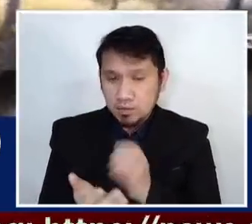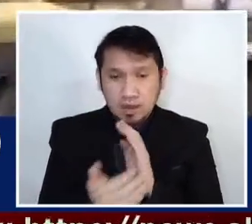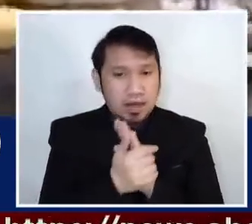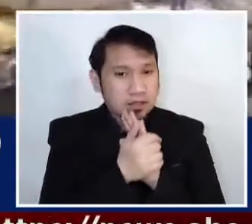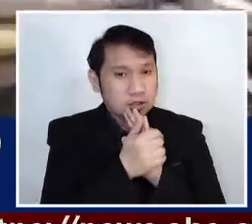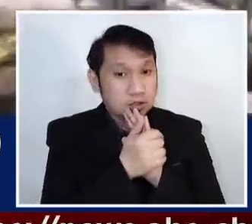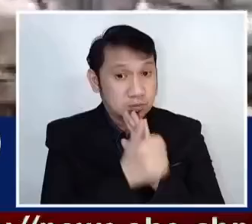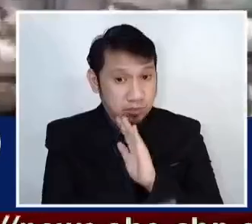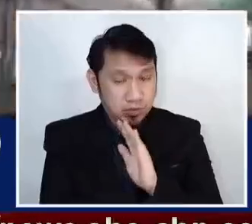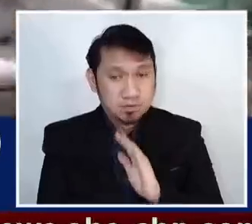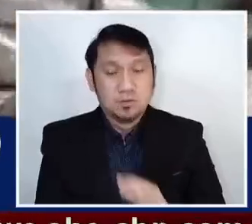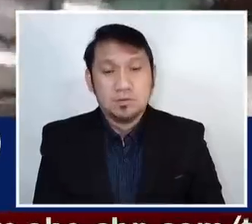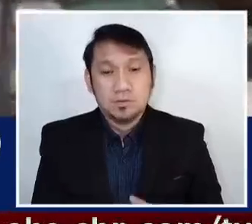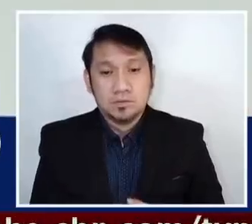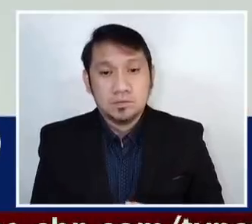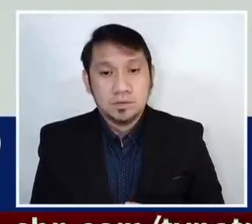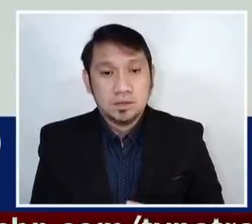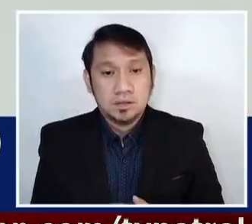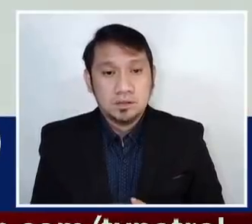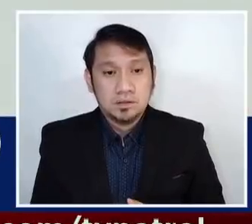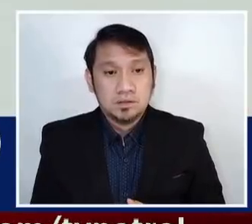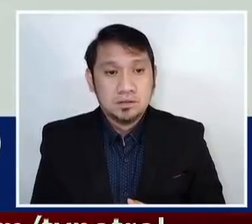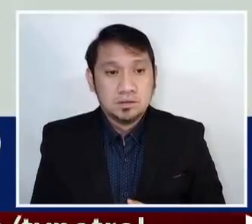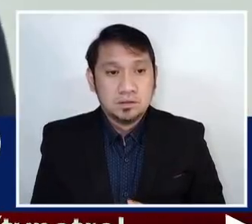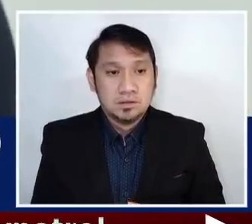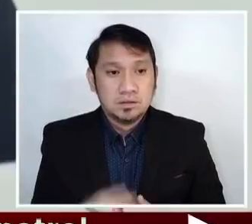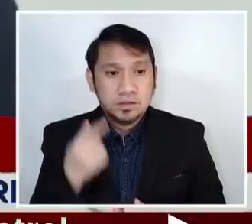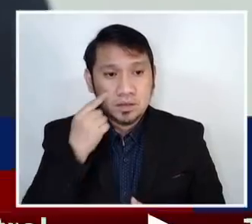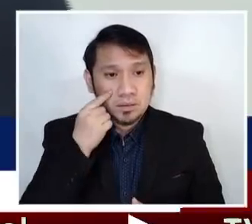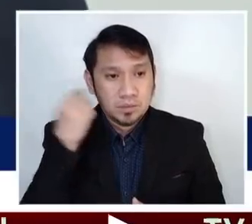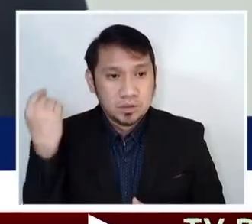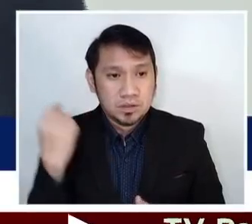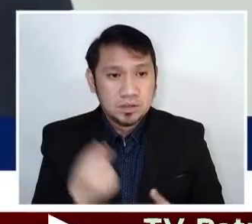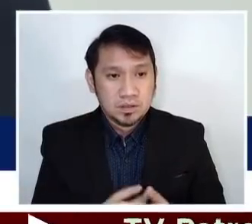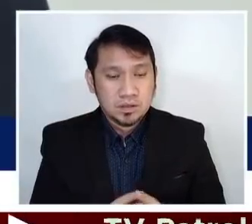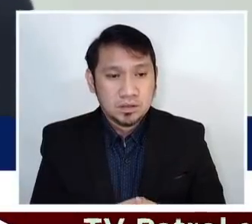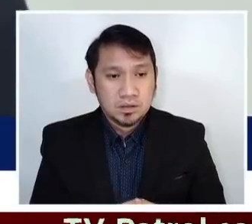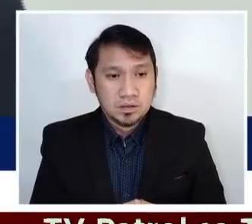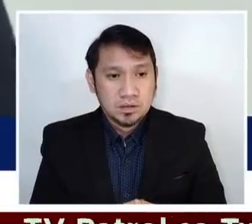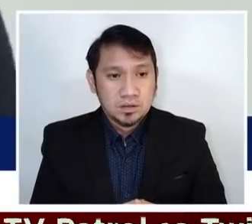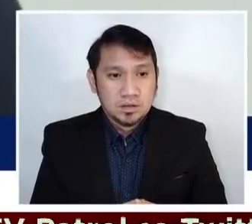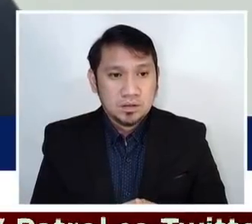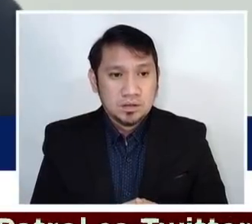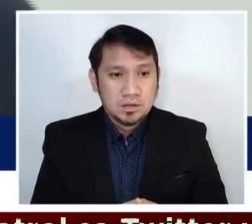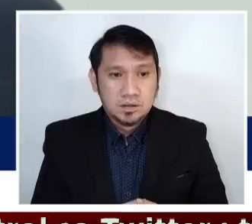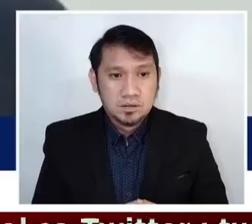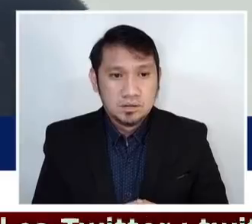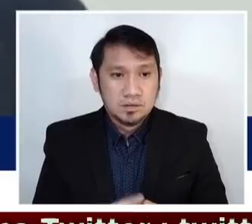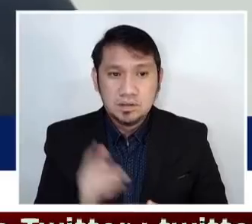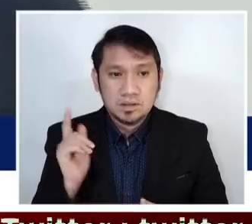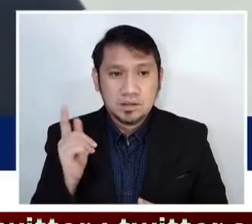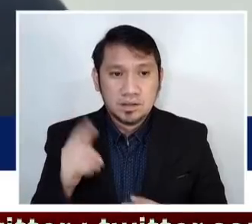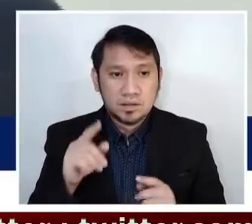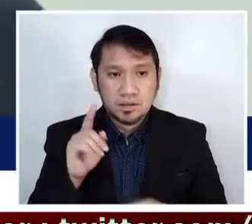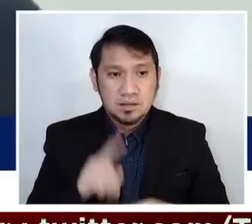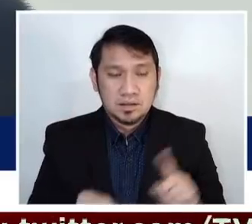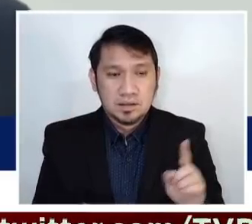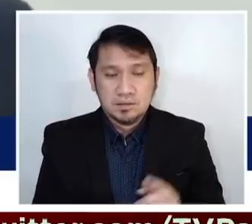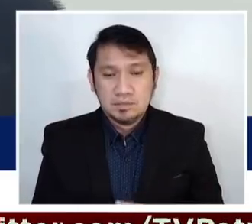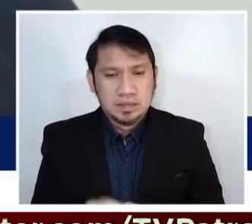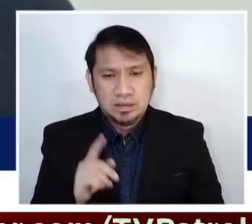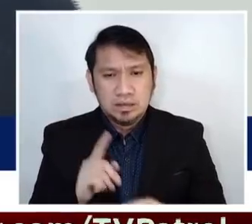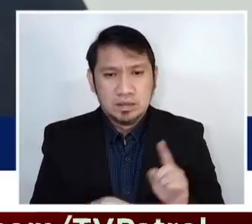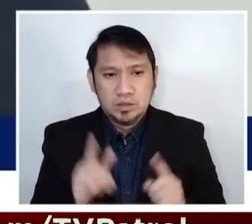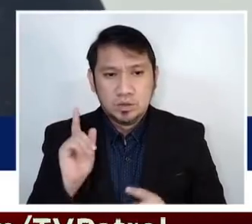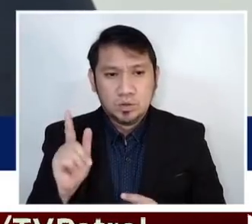District Representative Joey Salceda. Imposible. Imposible maging 20 pesos na lang. Ah, hindi. Hindi talaga kaya.